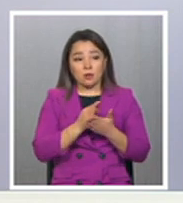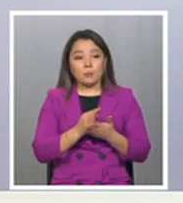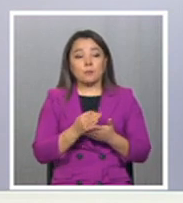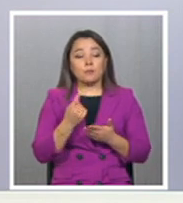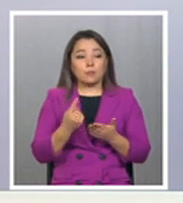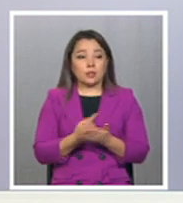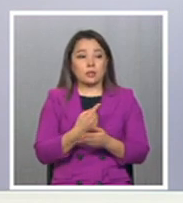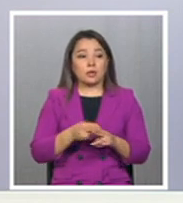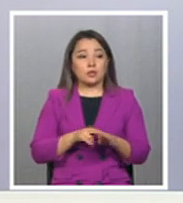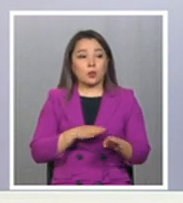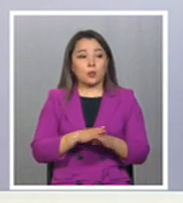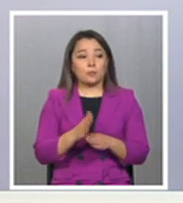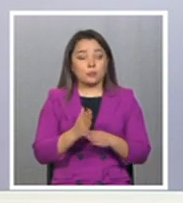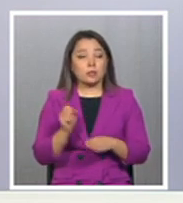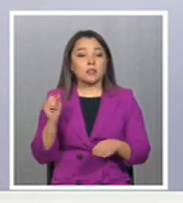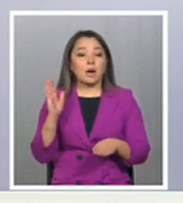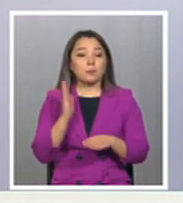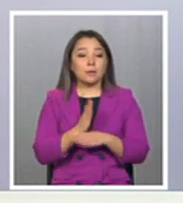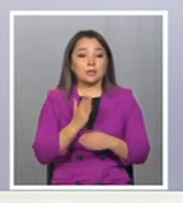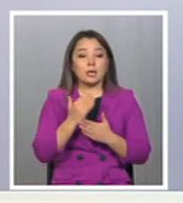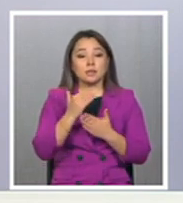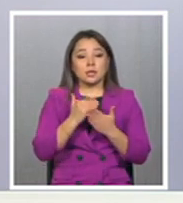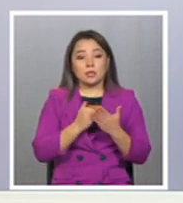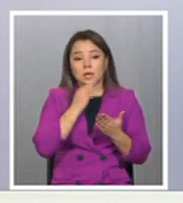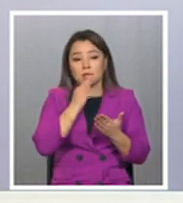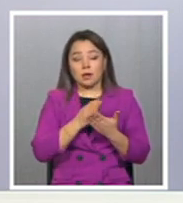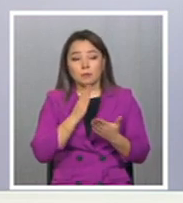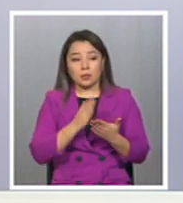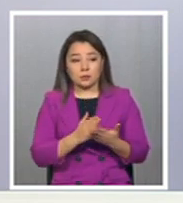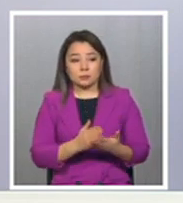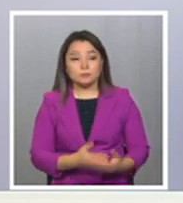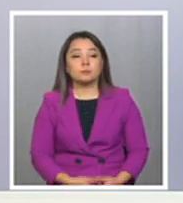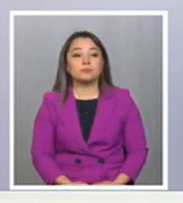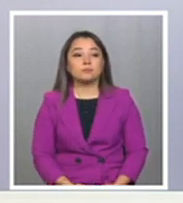ғана орындалатын командалардың тізбегі.